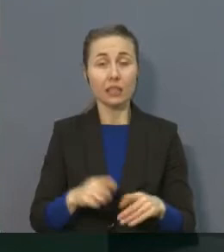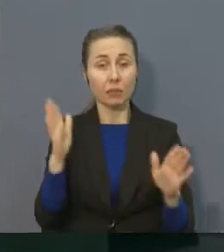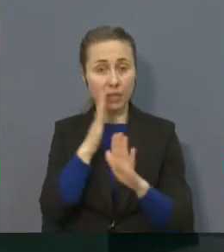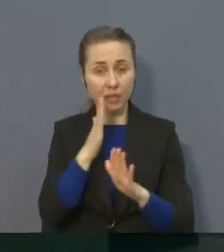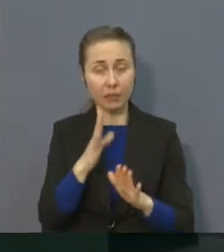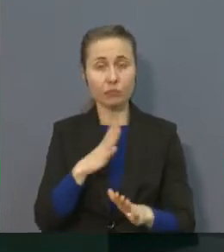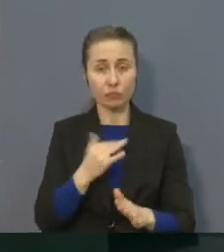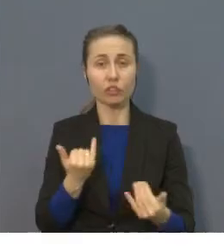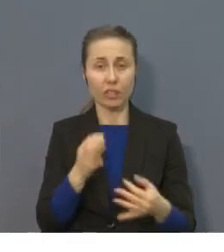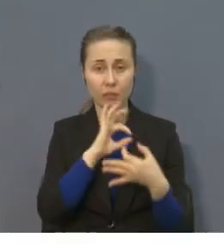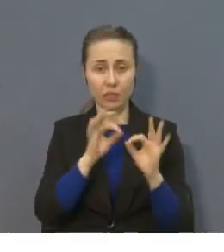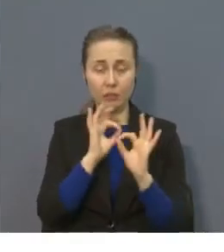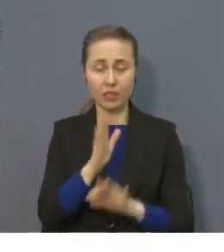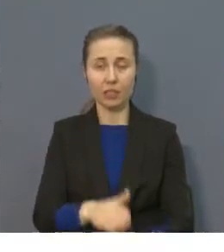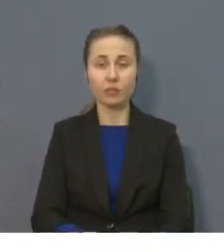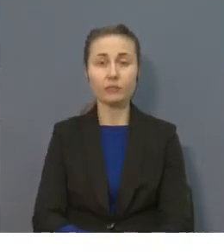деп күтті.